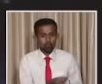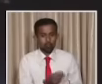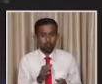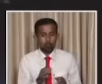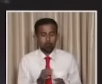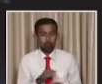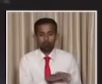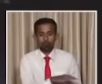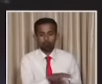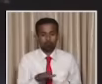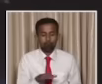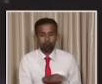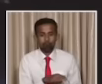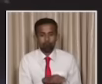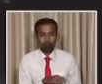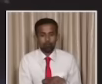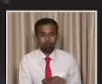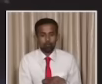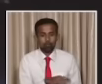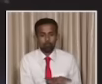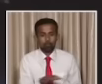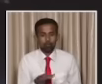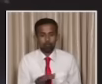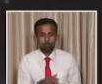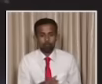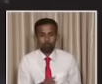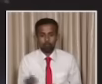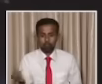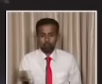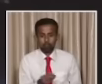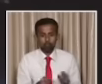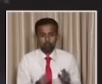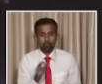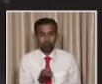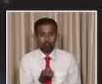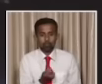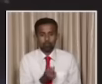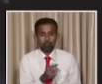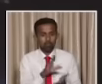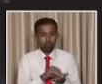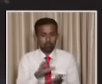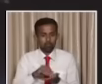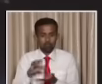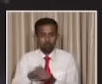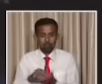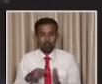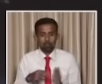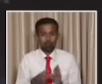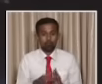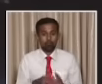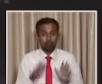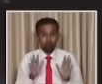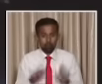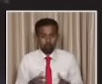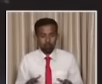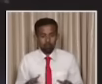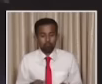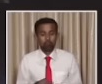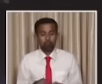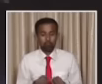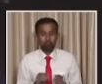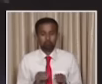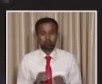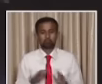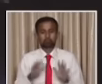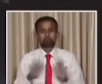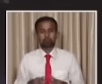යනකම් ප්‍රදේශයේ ප්‍රදේශ ආසන්න ජනතාවගේ මුදල් පවා එකතු කළා ඒ ව්‍යාපෘති අවසන් කරන මට්ටමට ඇවිල්ලා නමුත්